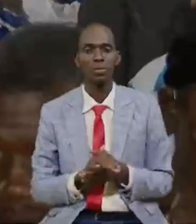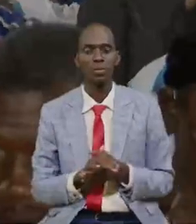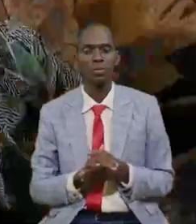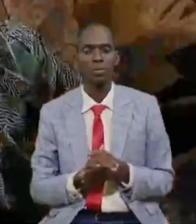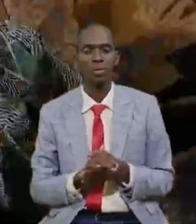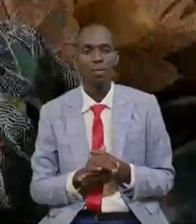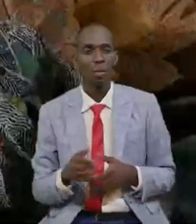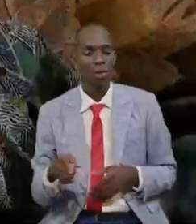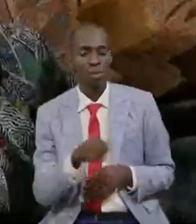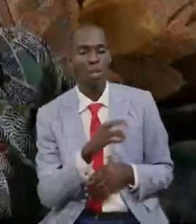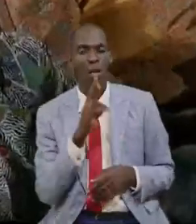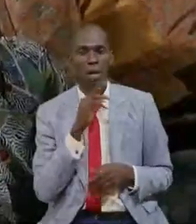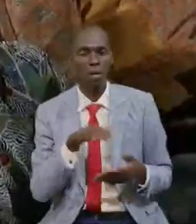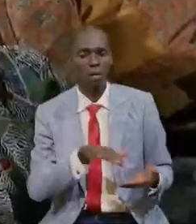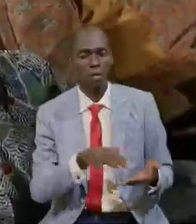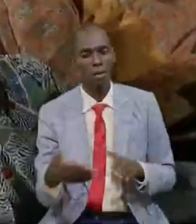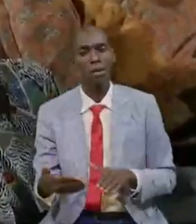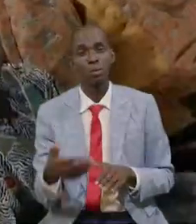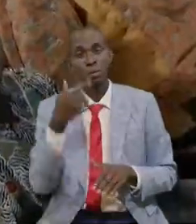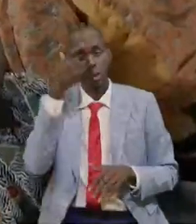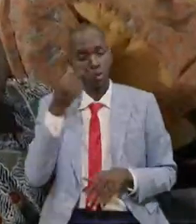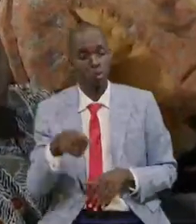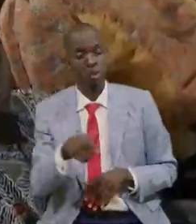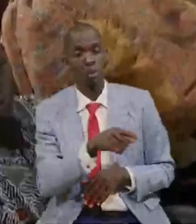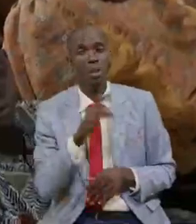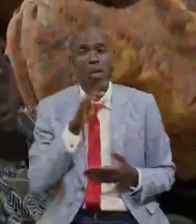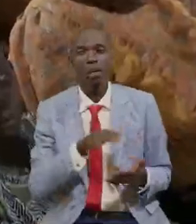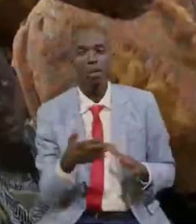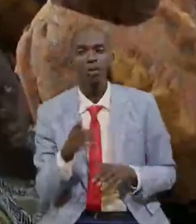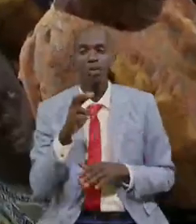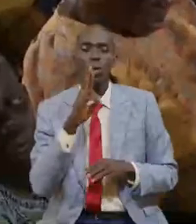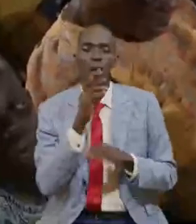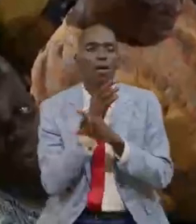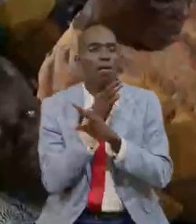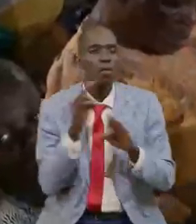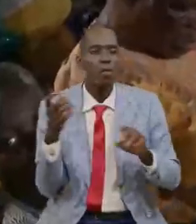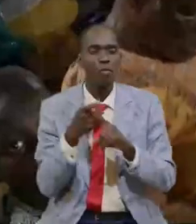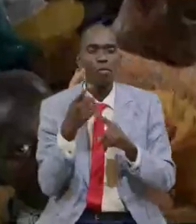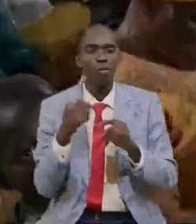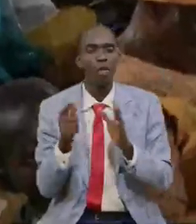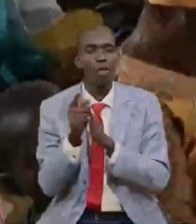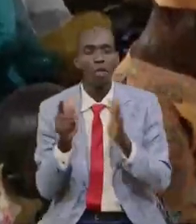Verset 14. Ils sont morts, ceux qui sont morts. Ouais, parce qu'ils sont morts, vous êtes affranchis